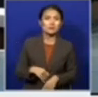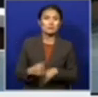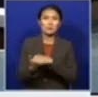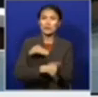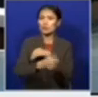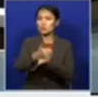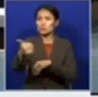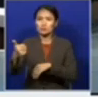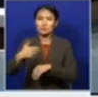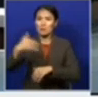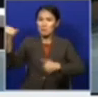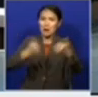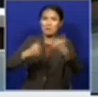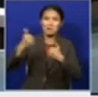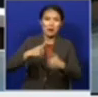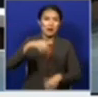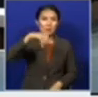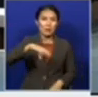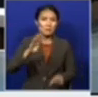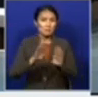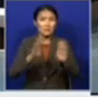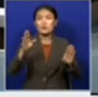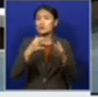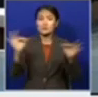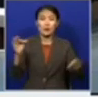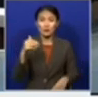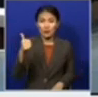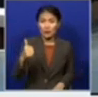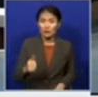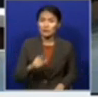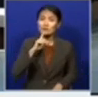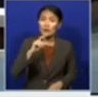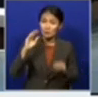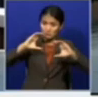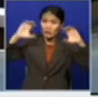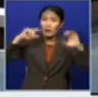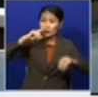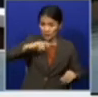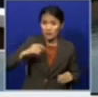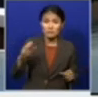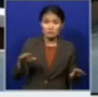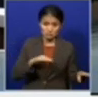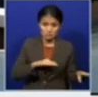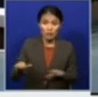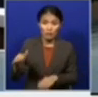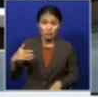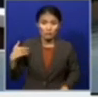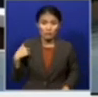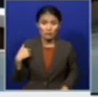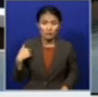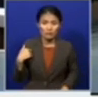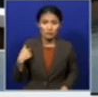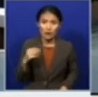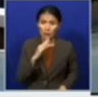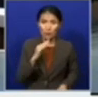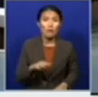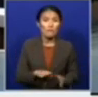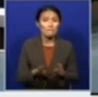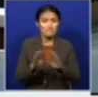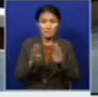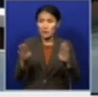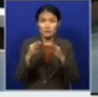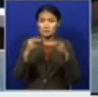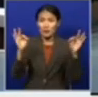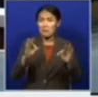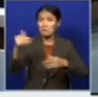ทยนั่งบนโต๊ะเจรจาเมื่อไหร่ประเทศสมาชิก CPTPP ทั้ง11ประเทศค่ะก็ต้องกดดันให้ไทยเปิดเสรีให้กับต่างชาติทั้ง